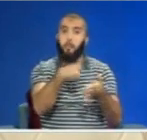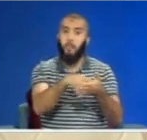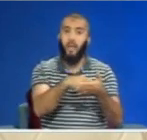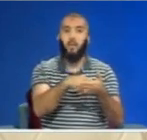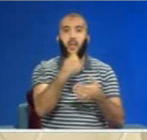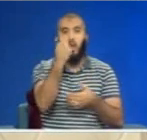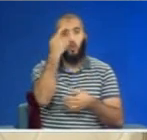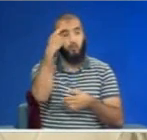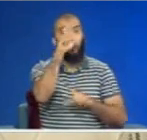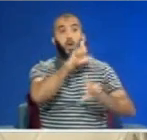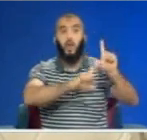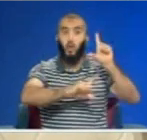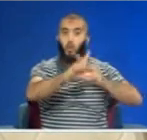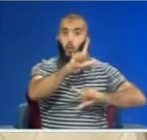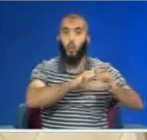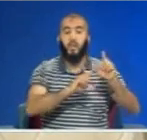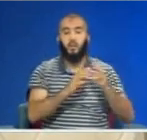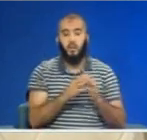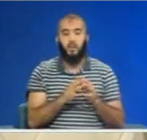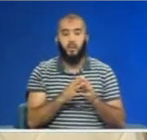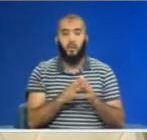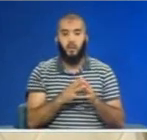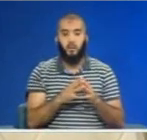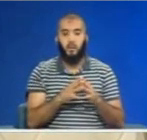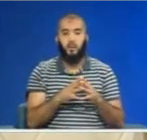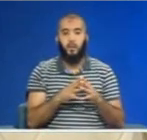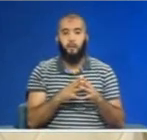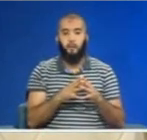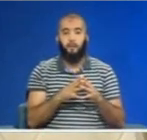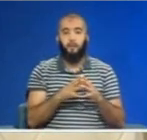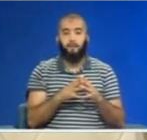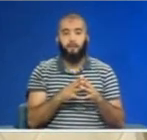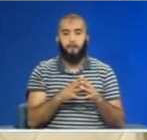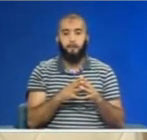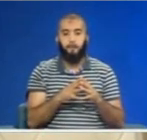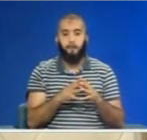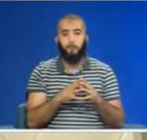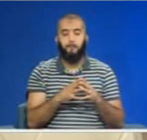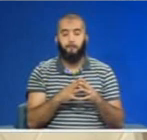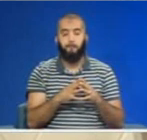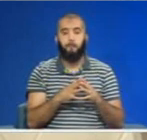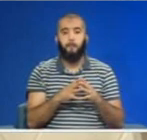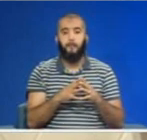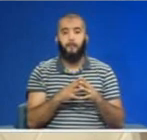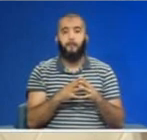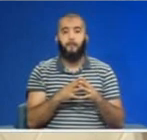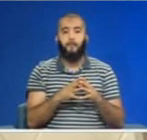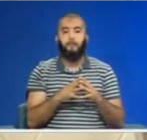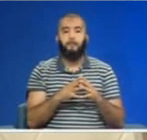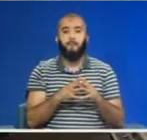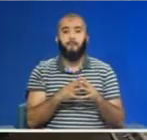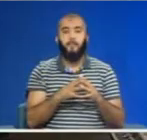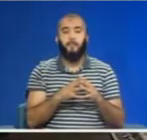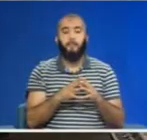الاستفادة في إطار التنازل عن أملاك الدولة في بيعها بالدينار الرمزي لساكنها، فذلك